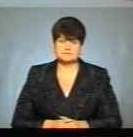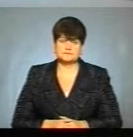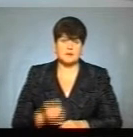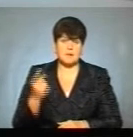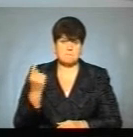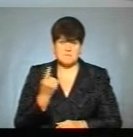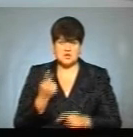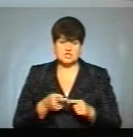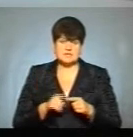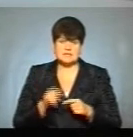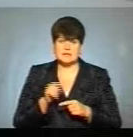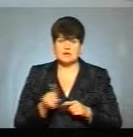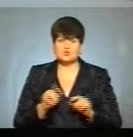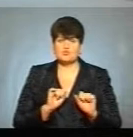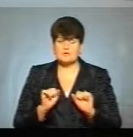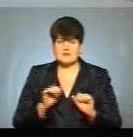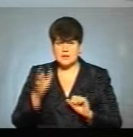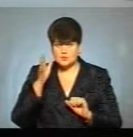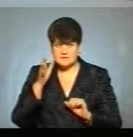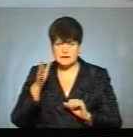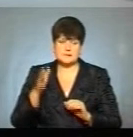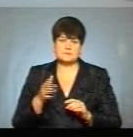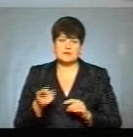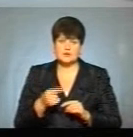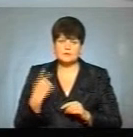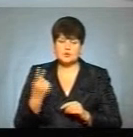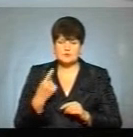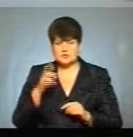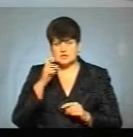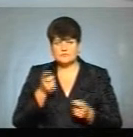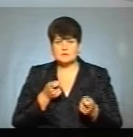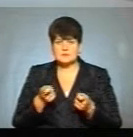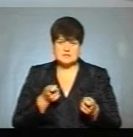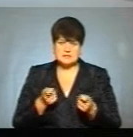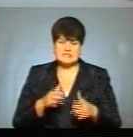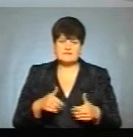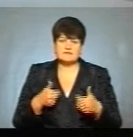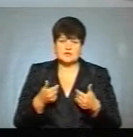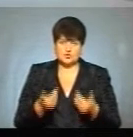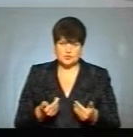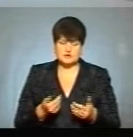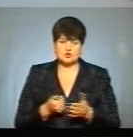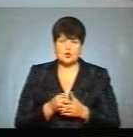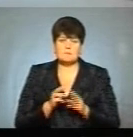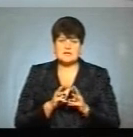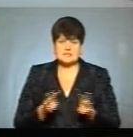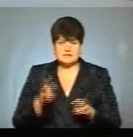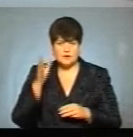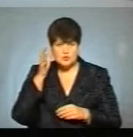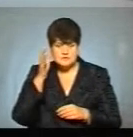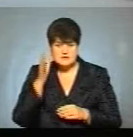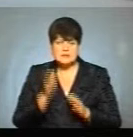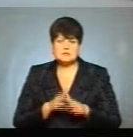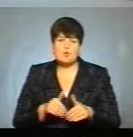Перше, це те, що управління освіти і науки Тернопільської обласної державної адміністрації звернулося до Міністерства освіти